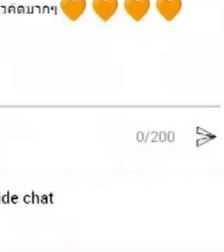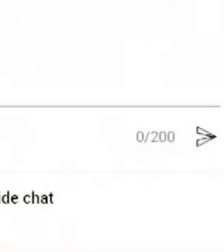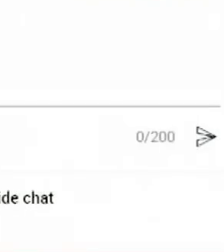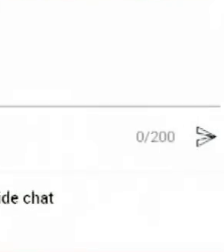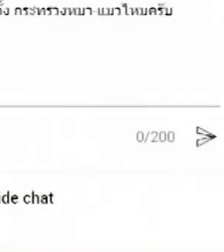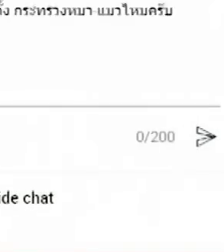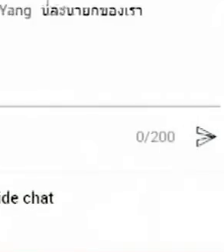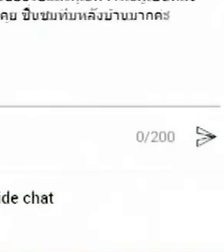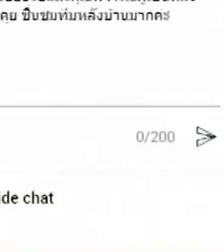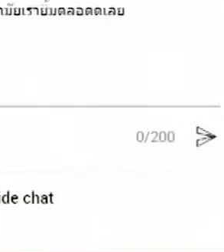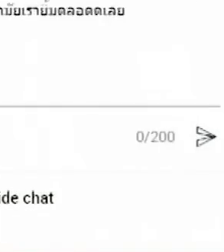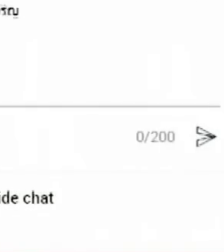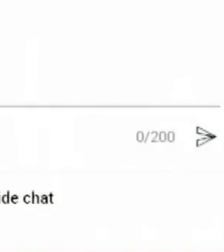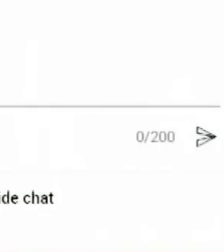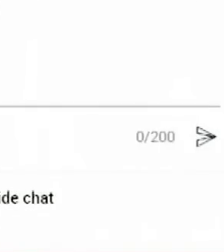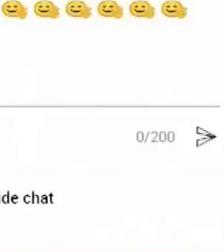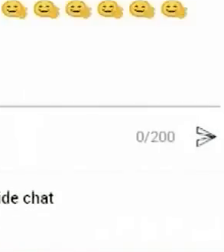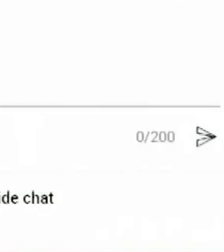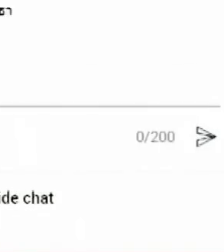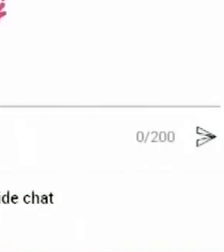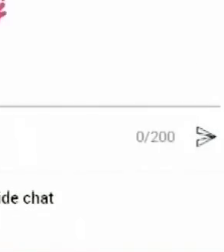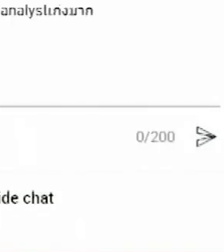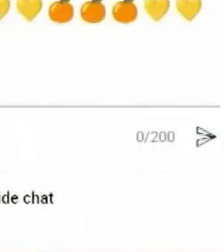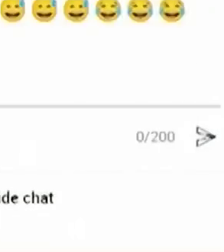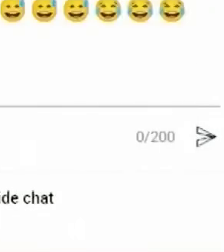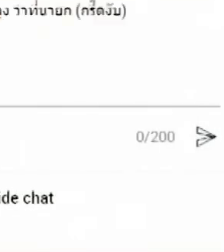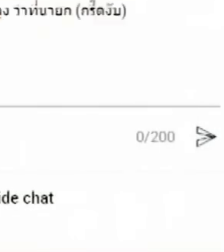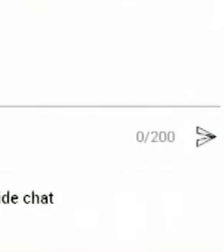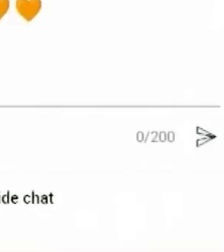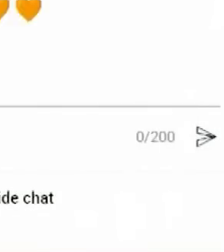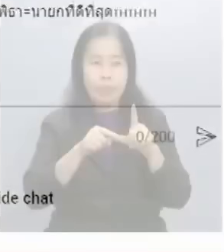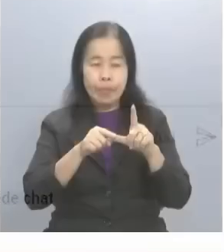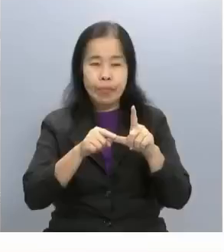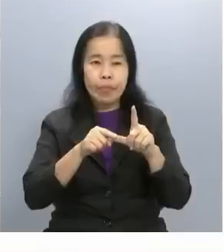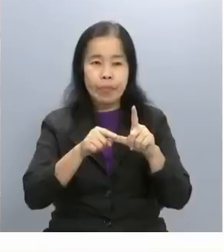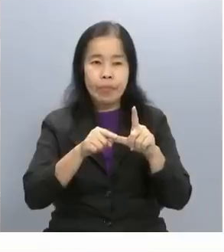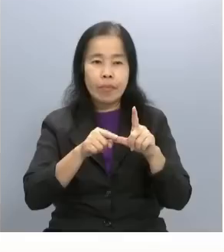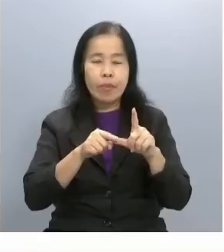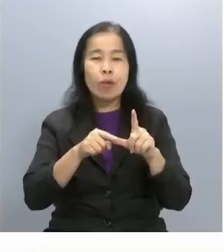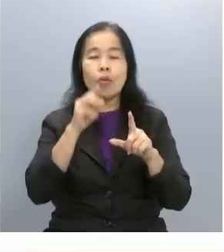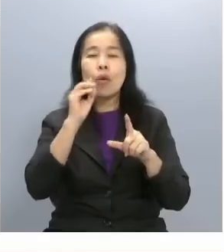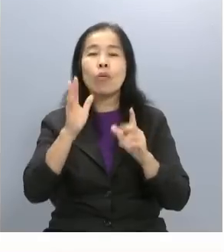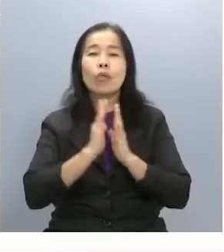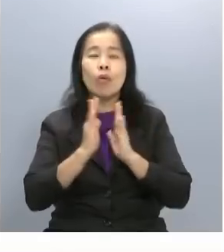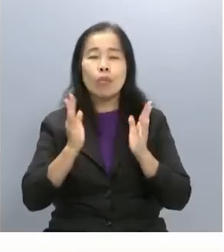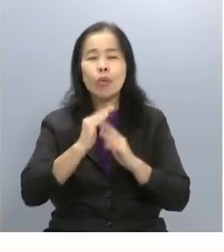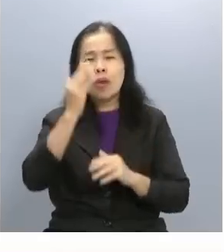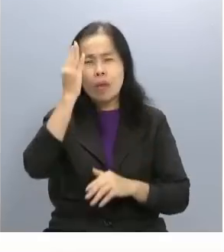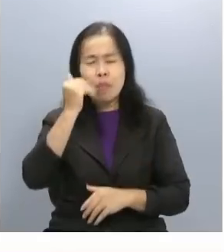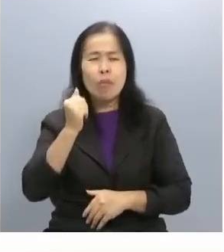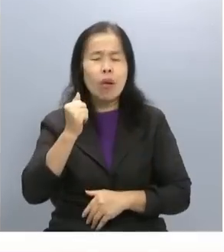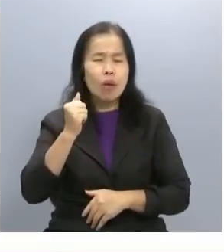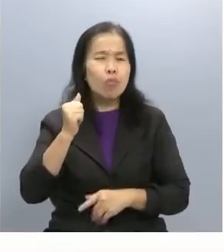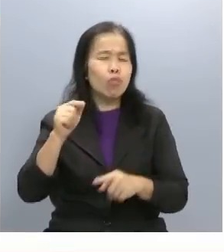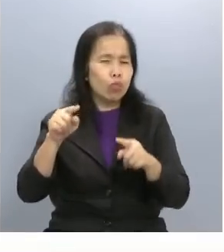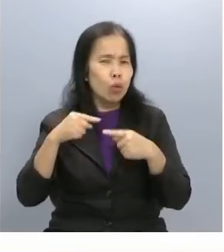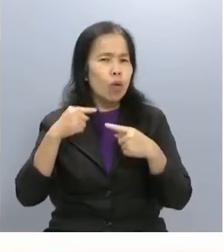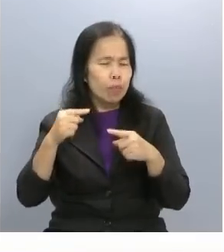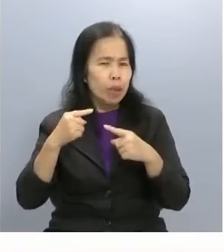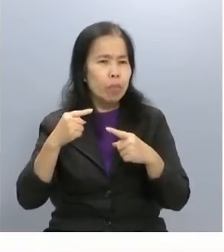ดูสดอยู่ต้องขอบพระคุณคุณพิธานะที่มา ให้ ผม ขอบค ุ ณ ยอดชั้นนิดหนึ่งคุณจะช่วยบอกชั้นนิดหนึ่งใช่ไหมว่าช่วยก